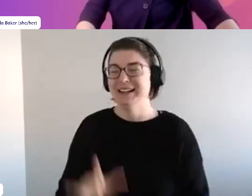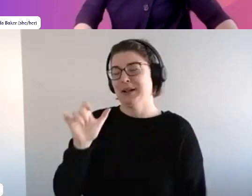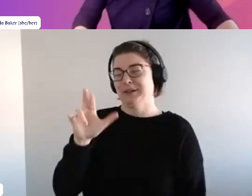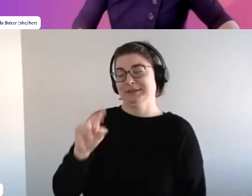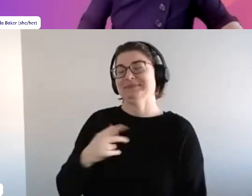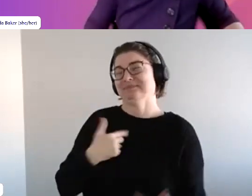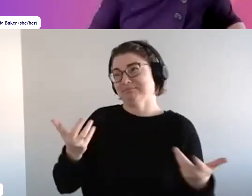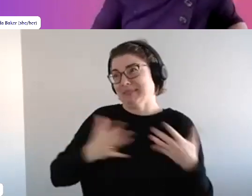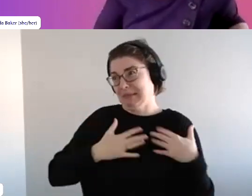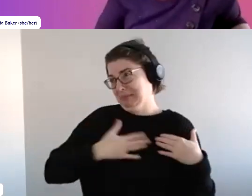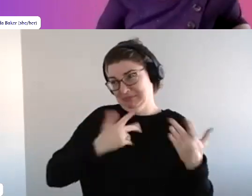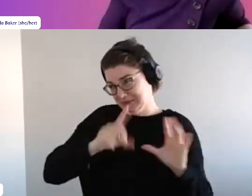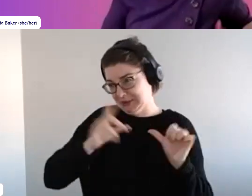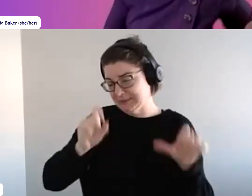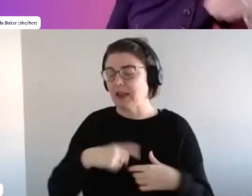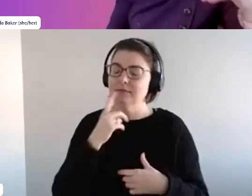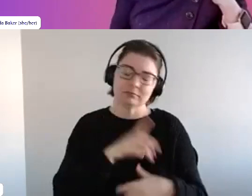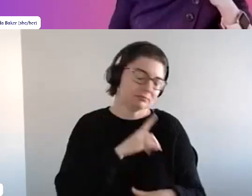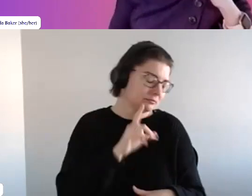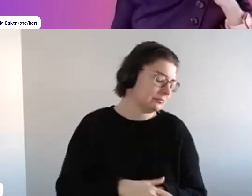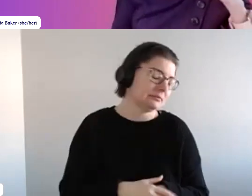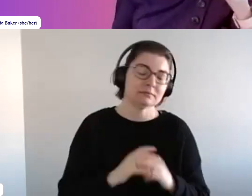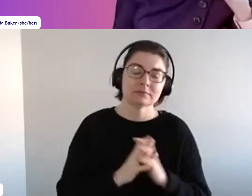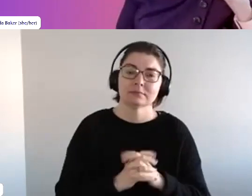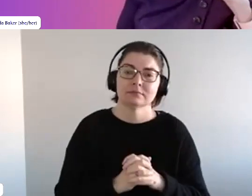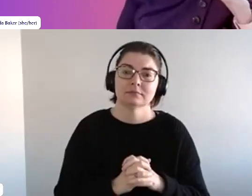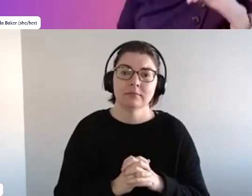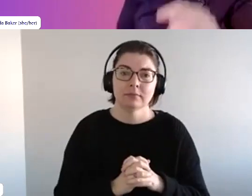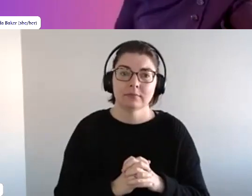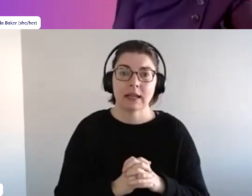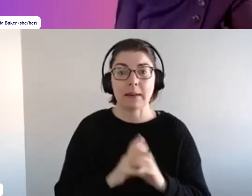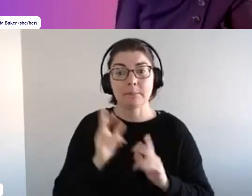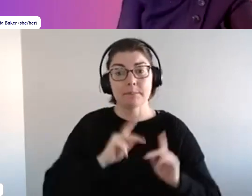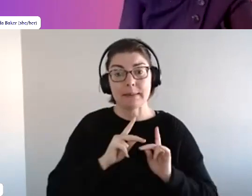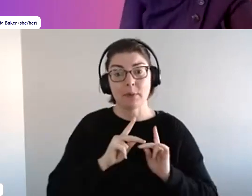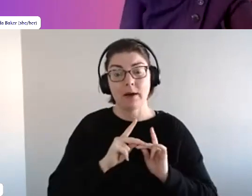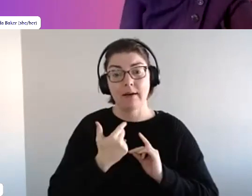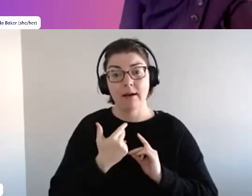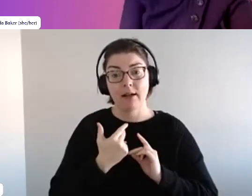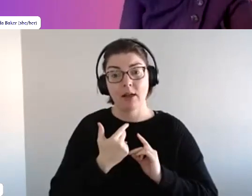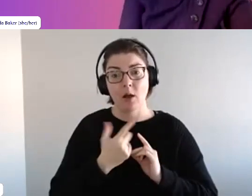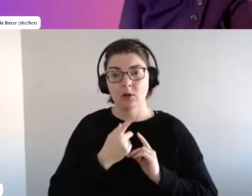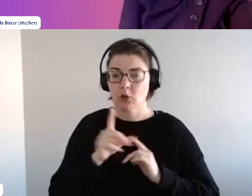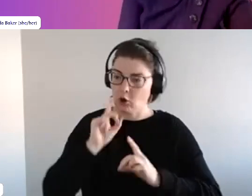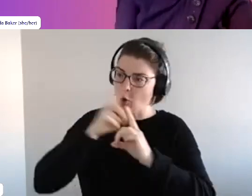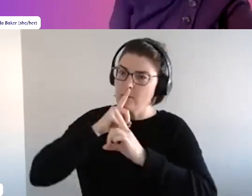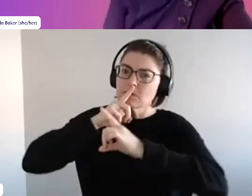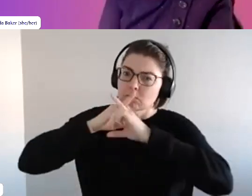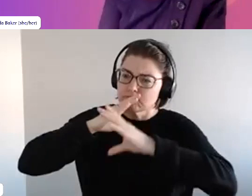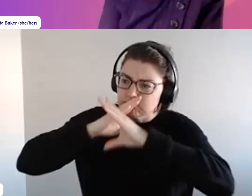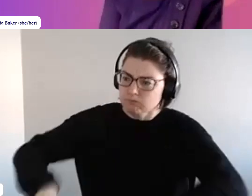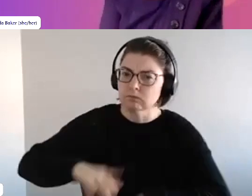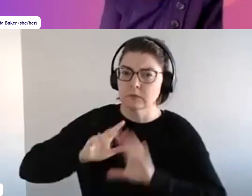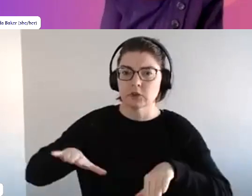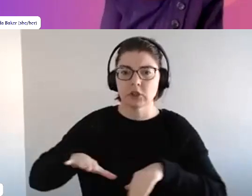je me présente je pense que on ne sait pas nécessairement